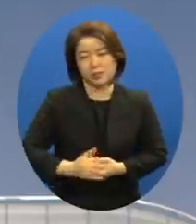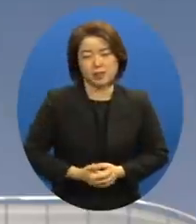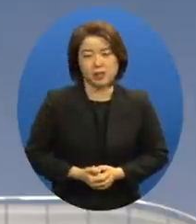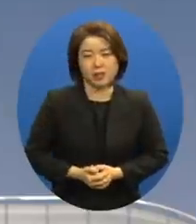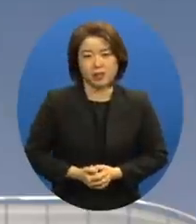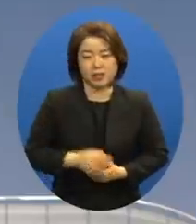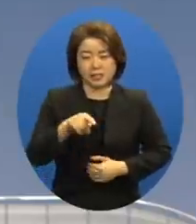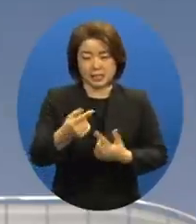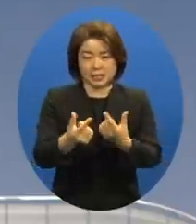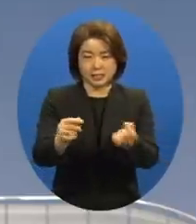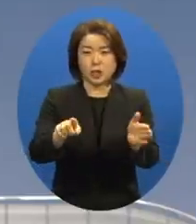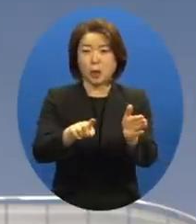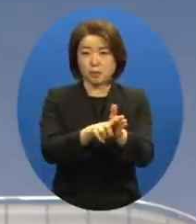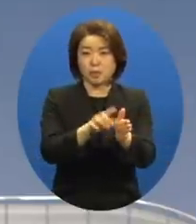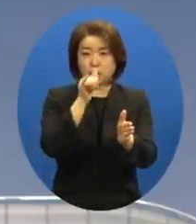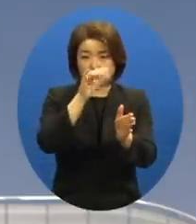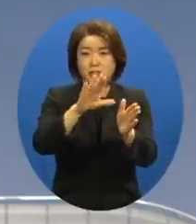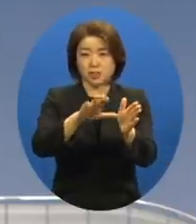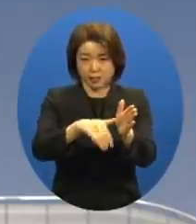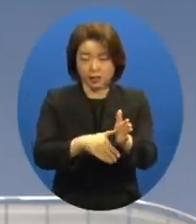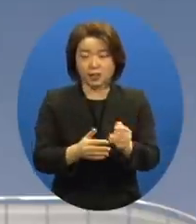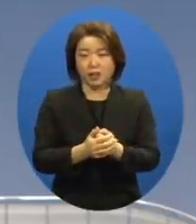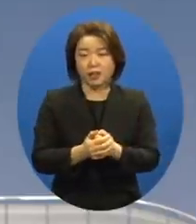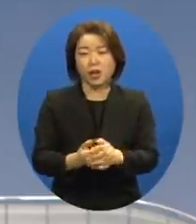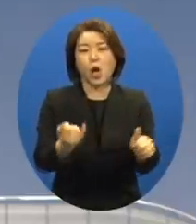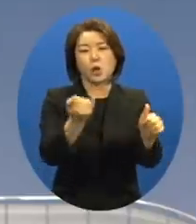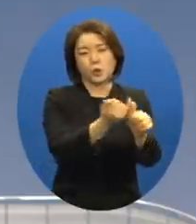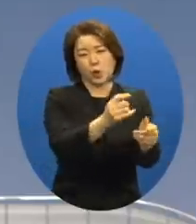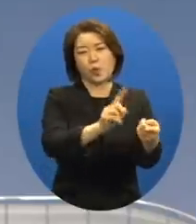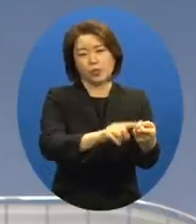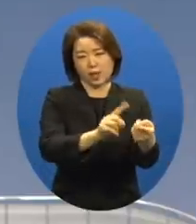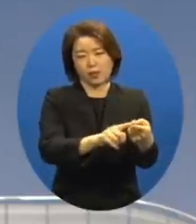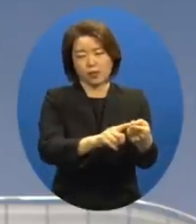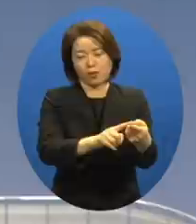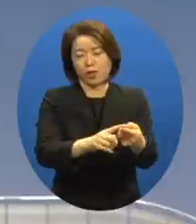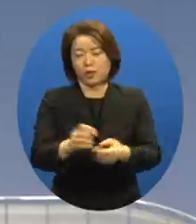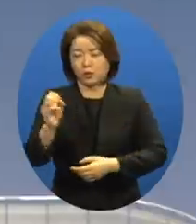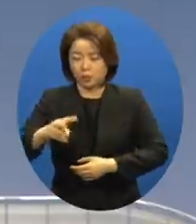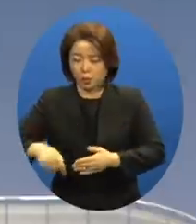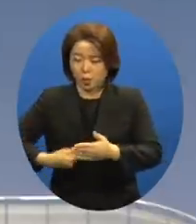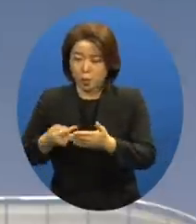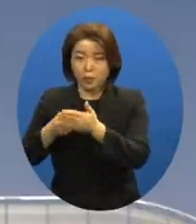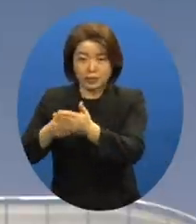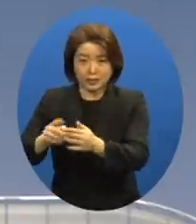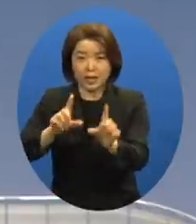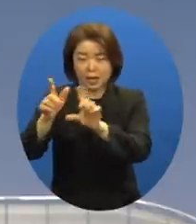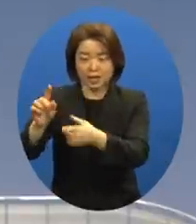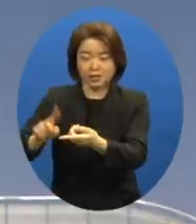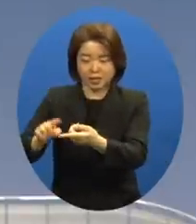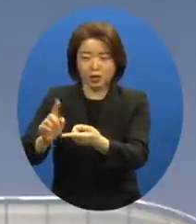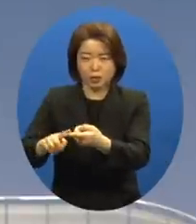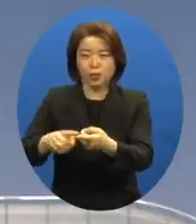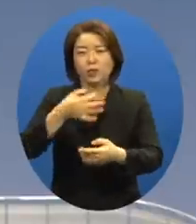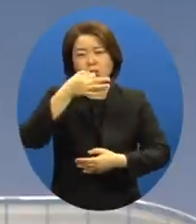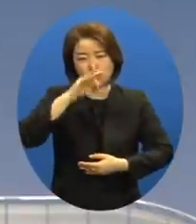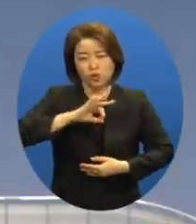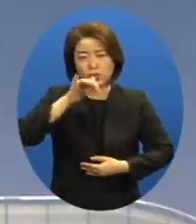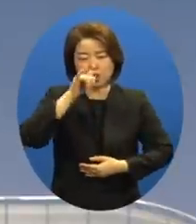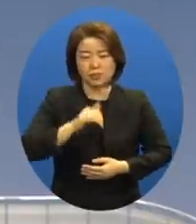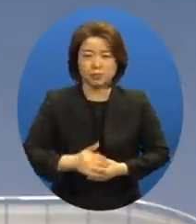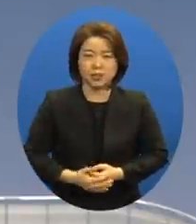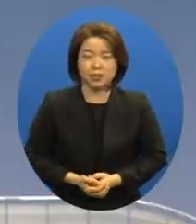그런 믿음이 있을 때 결혼 결혼 대로 유익하고 독신으로 사는 건 독신으로 사는 것도 유익한